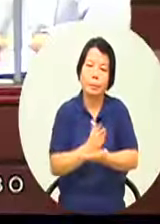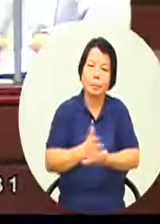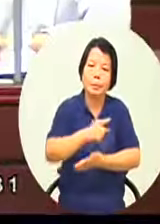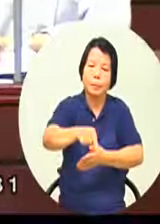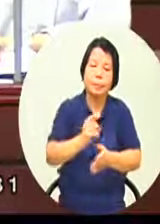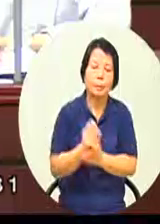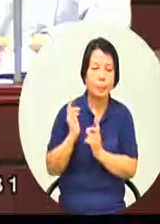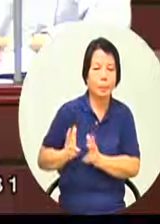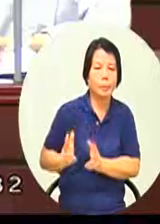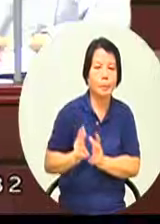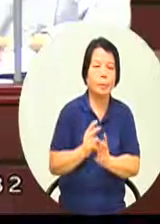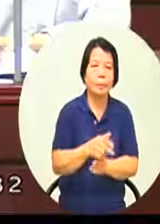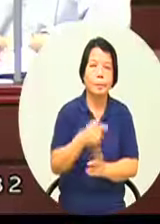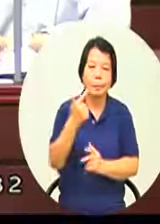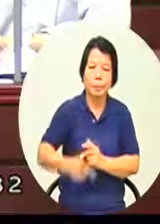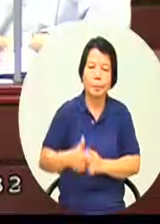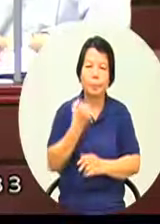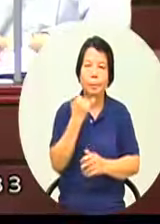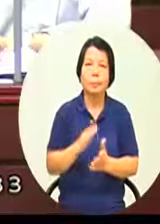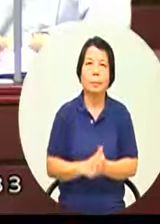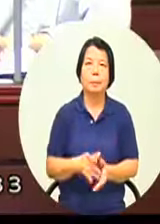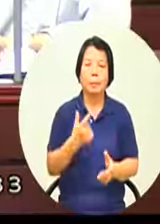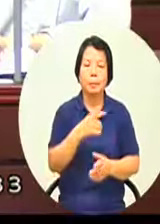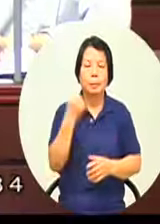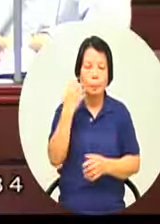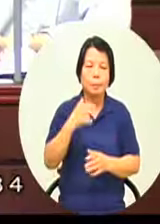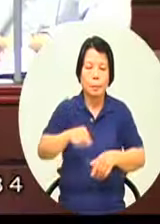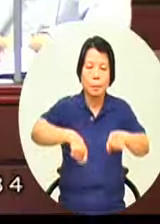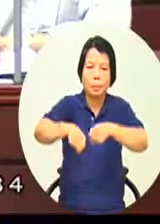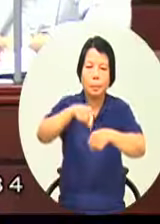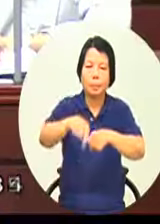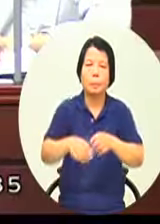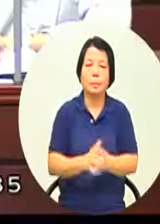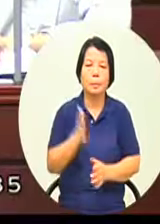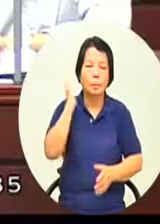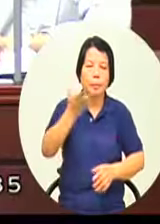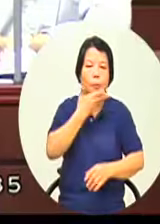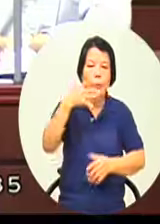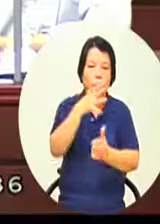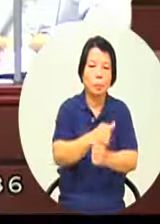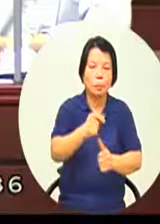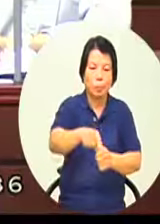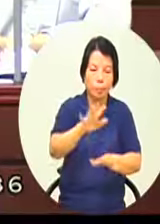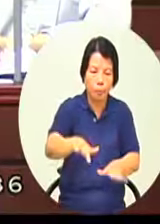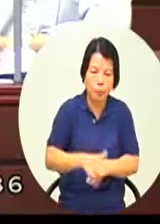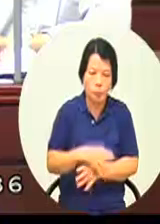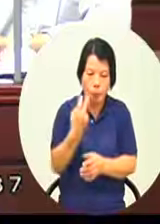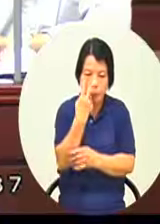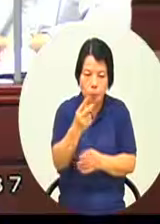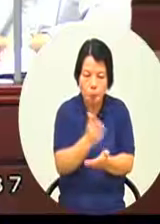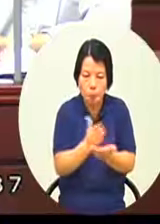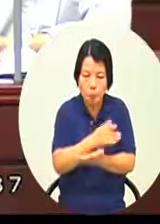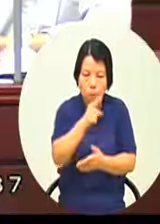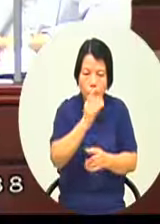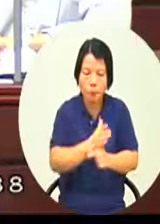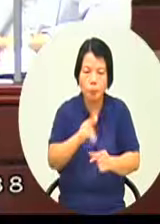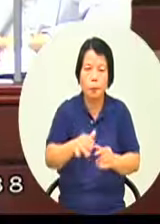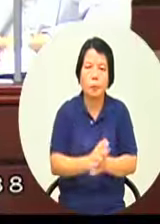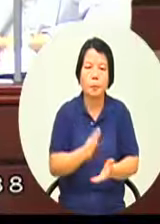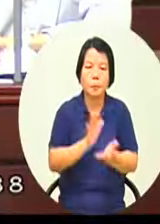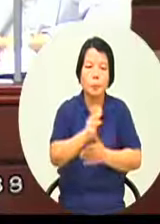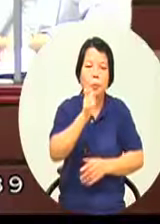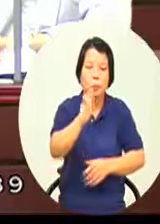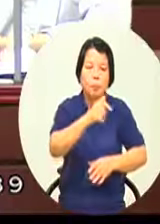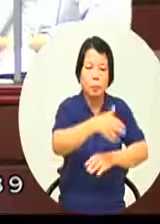跑等等。那我们未来也是有一个新的计划，这个部分水利署现在在会诊，那把后进溪改造成一个亮点计